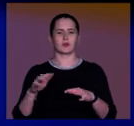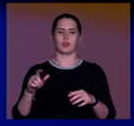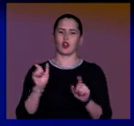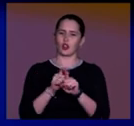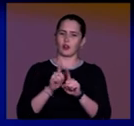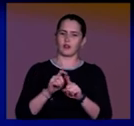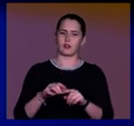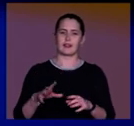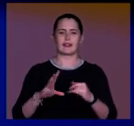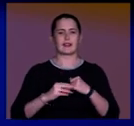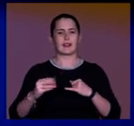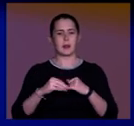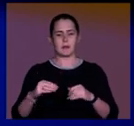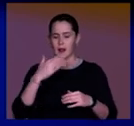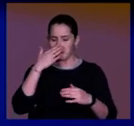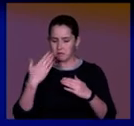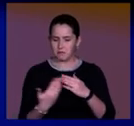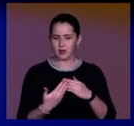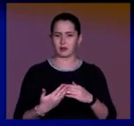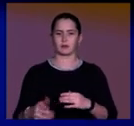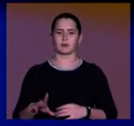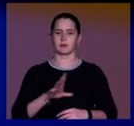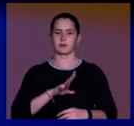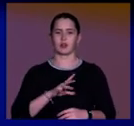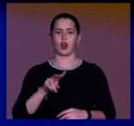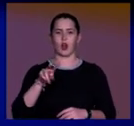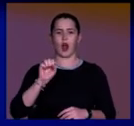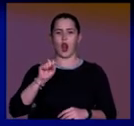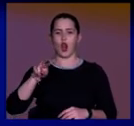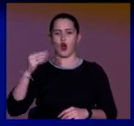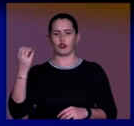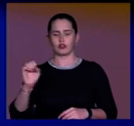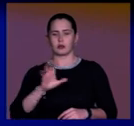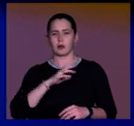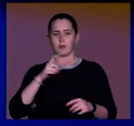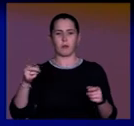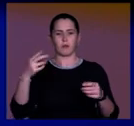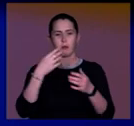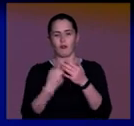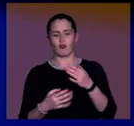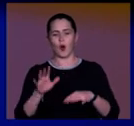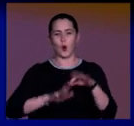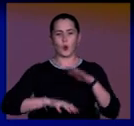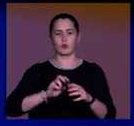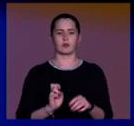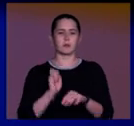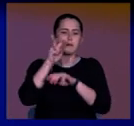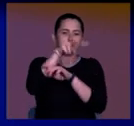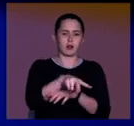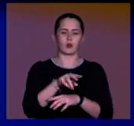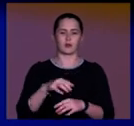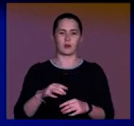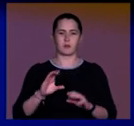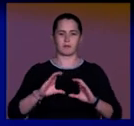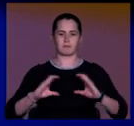земля была совсем близко алёша алёша повис на руках вытянулся и спрыгнул на высокий